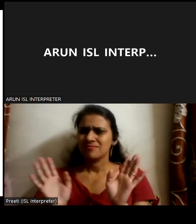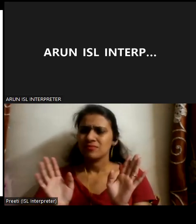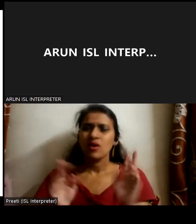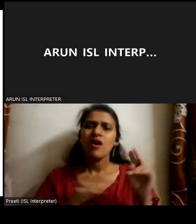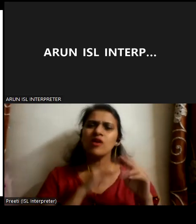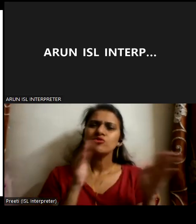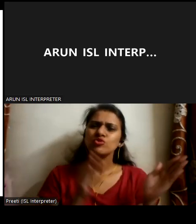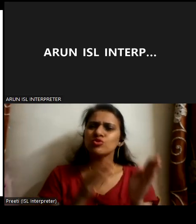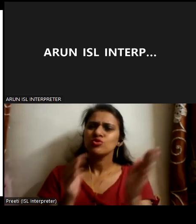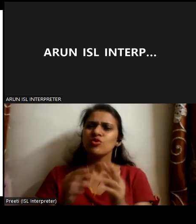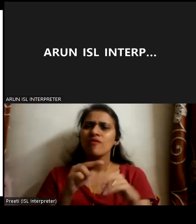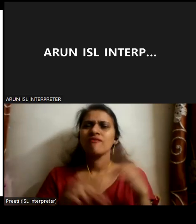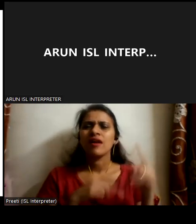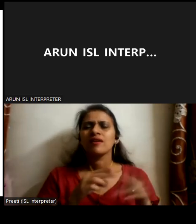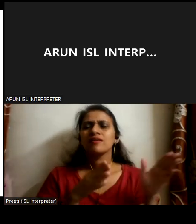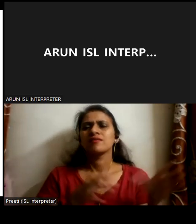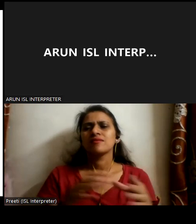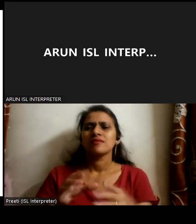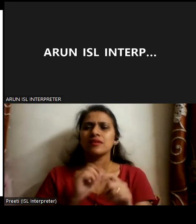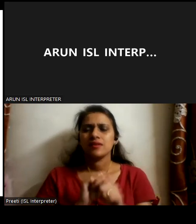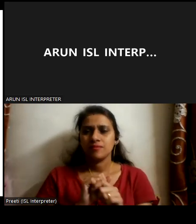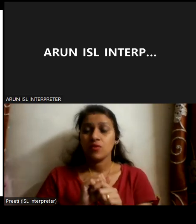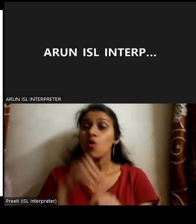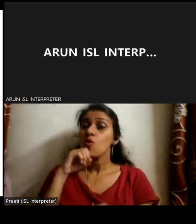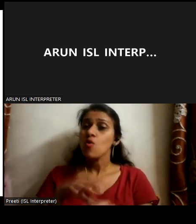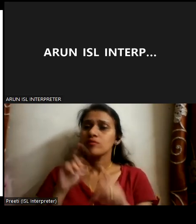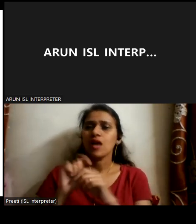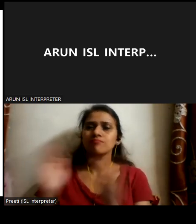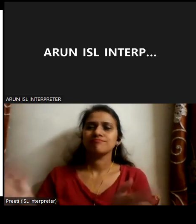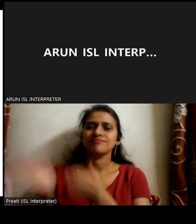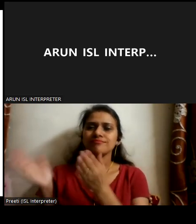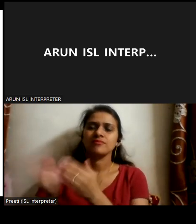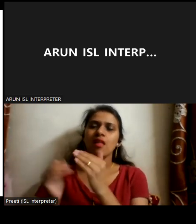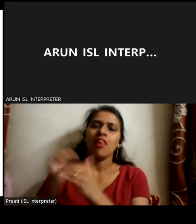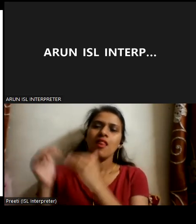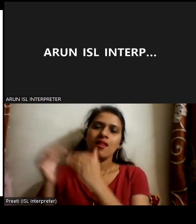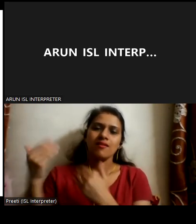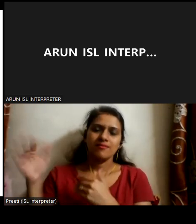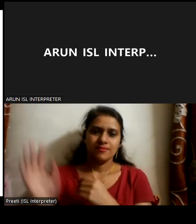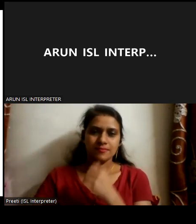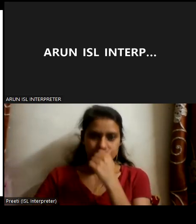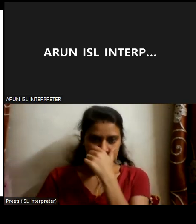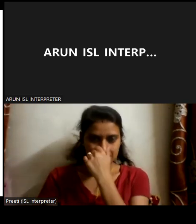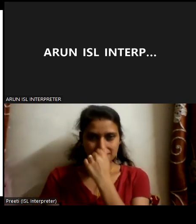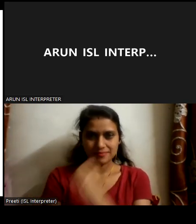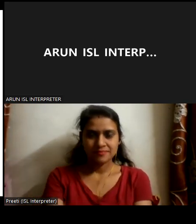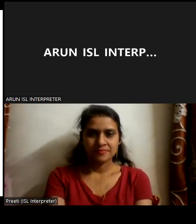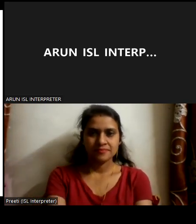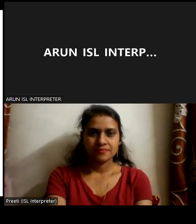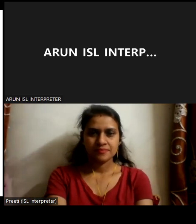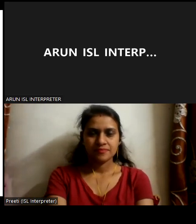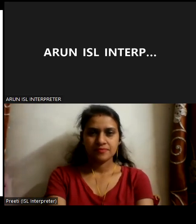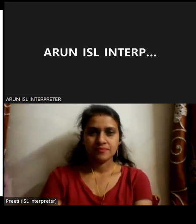उन्होंने जो एक काम शुरू किया है उसको आगे बढ़ाए. So that they set up a factory, own it, create